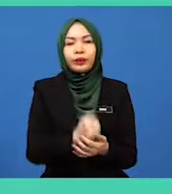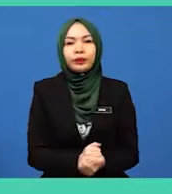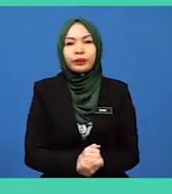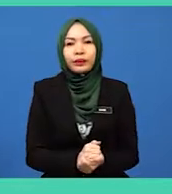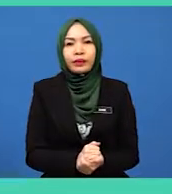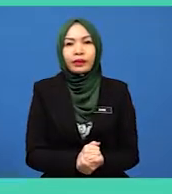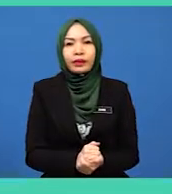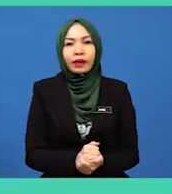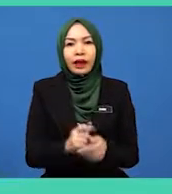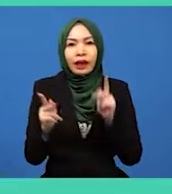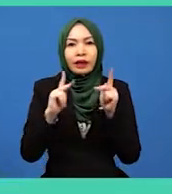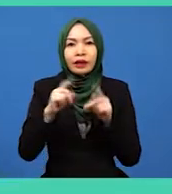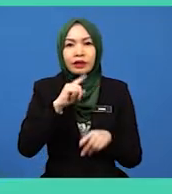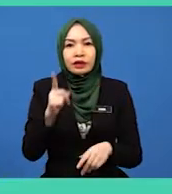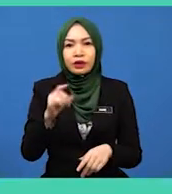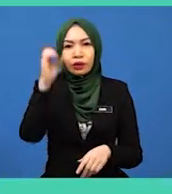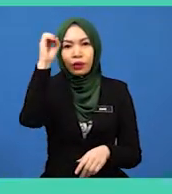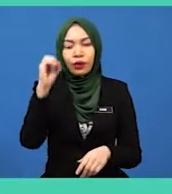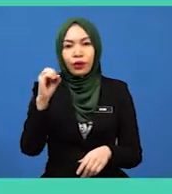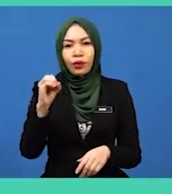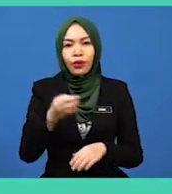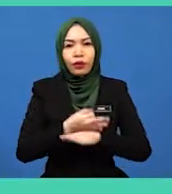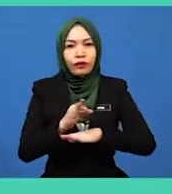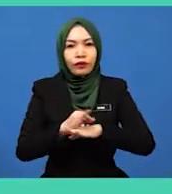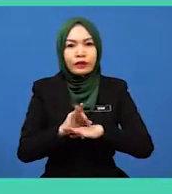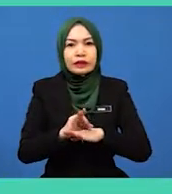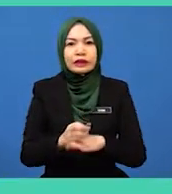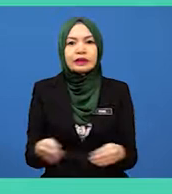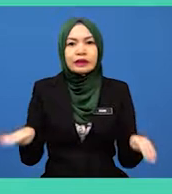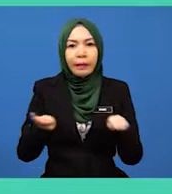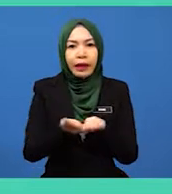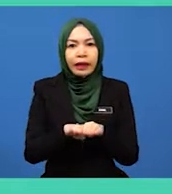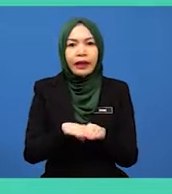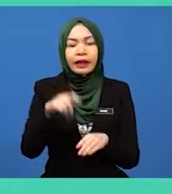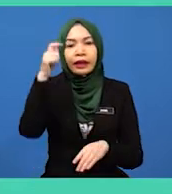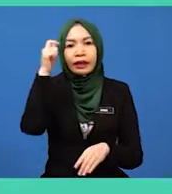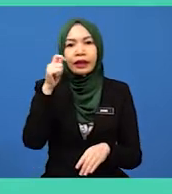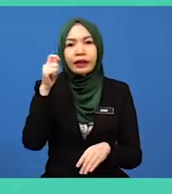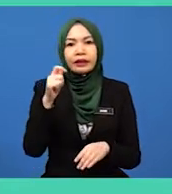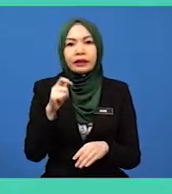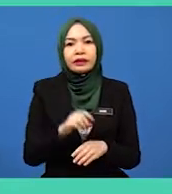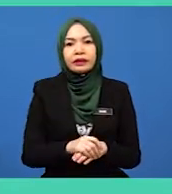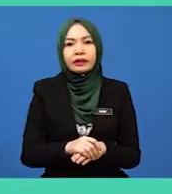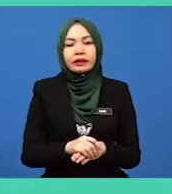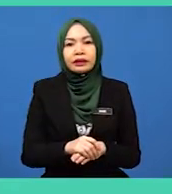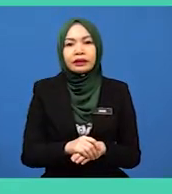Kata seru oh berfungsi sebagai tanda bersyukur.